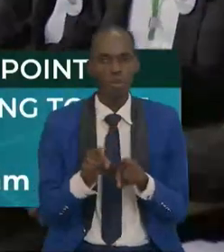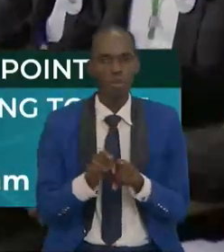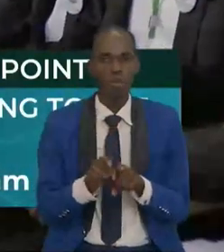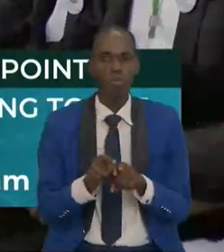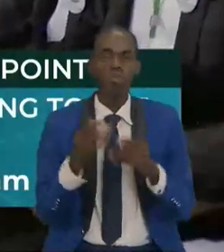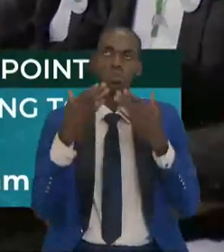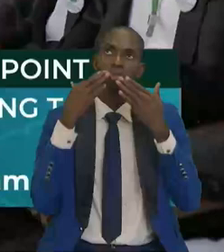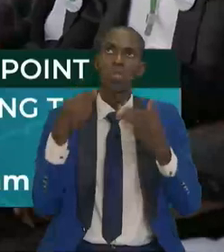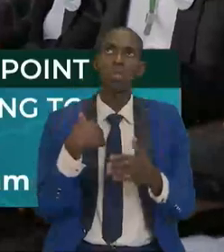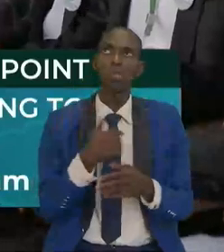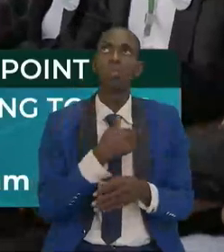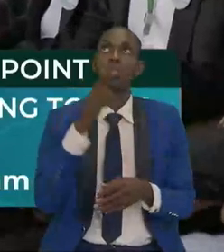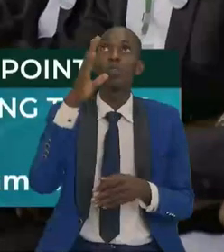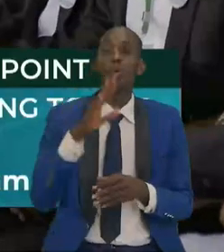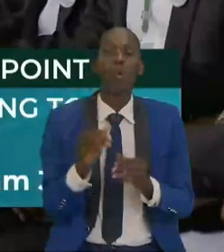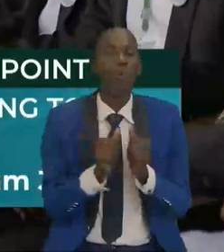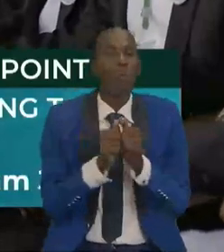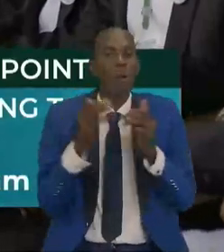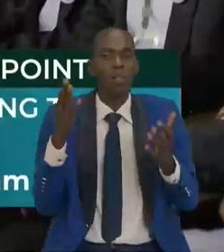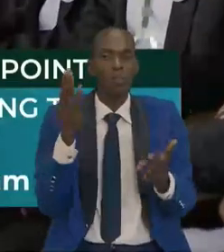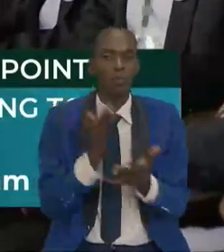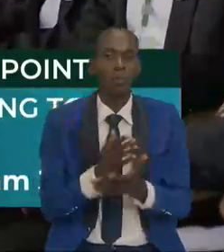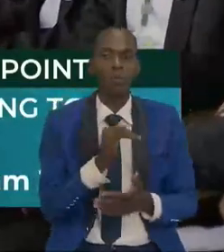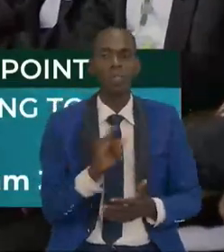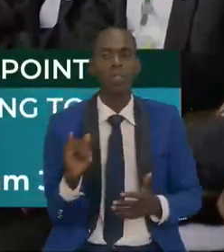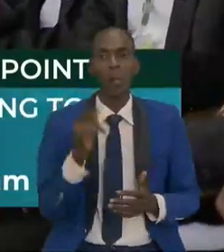C'est pourquoi nous rendons continuellement grâce à Dieu